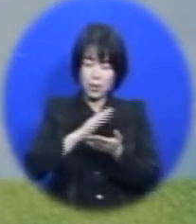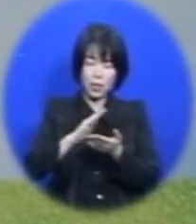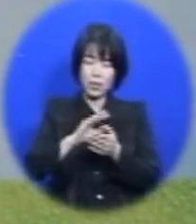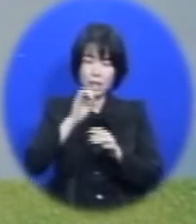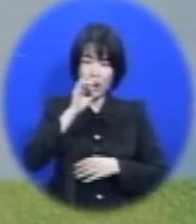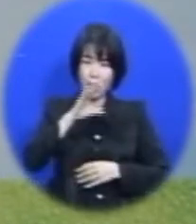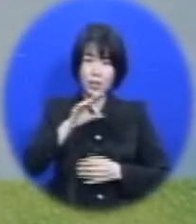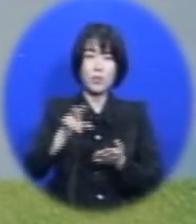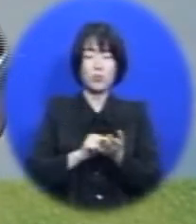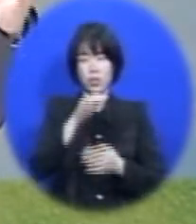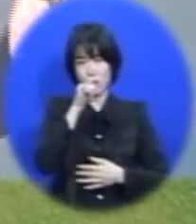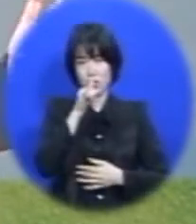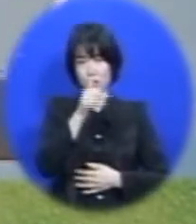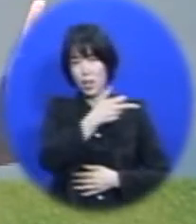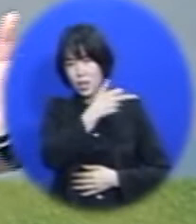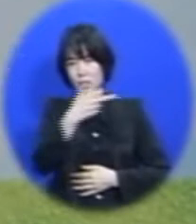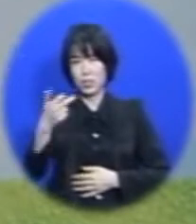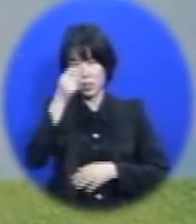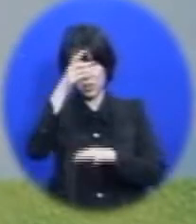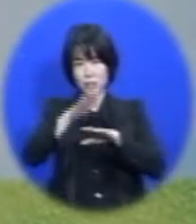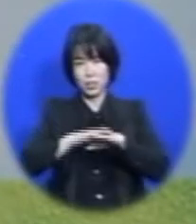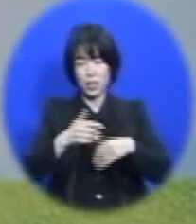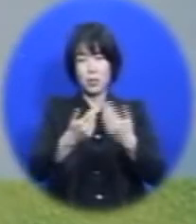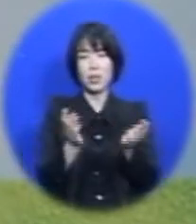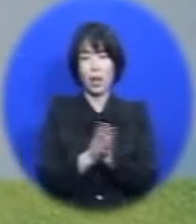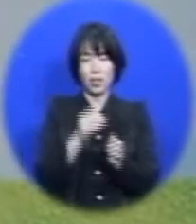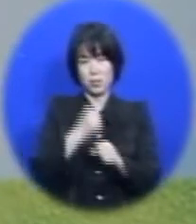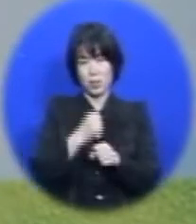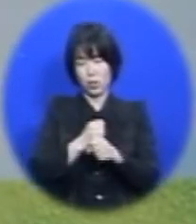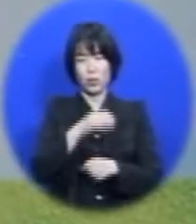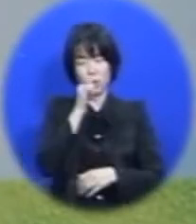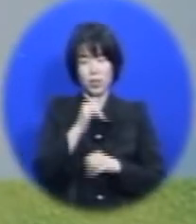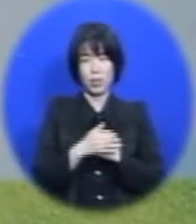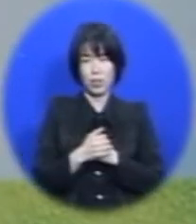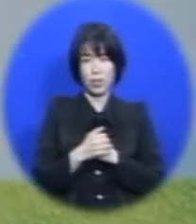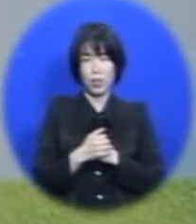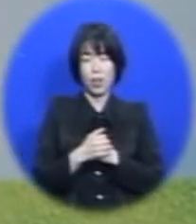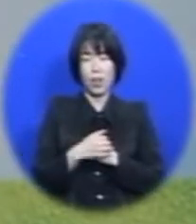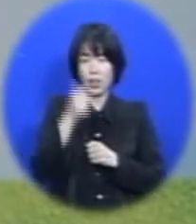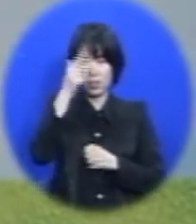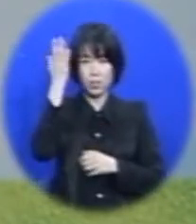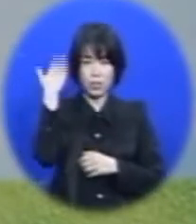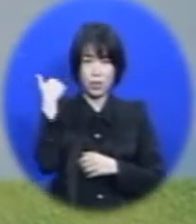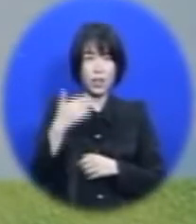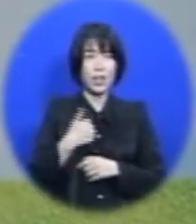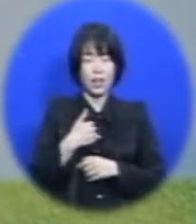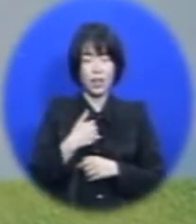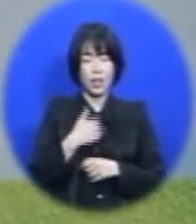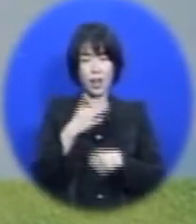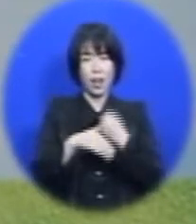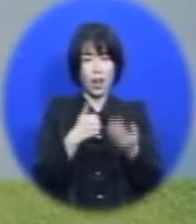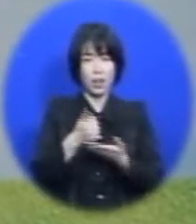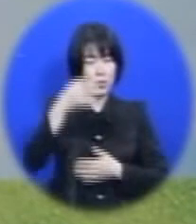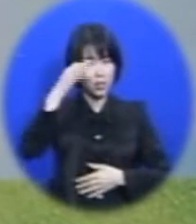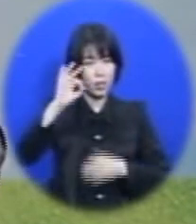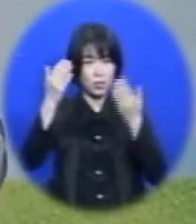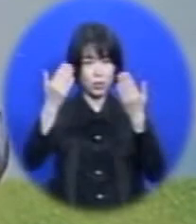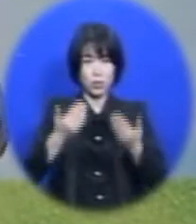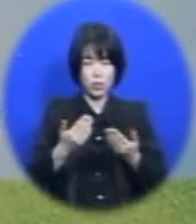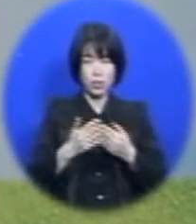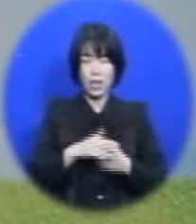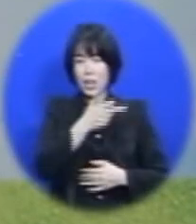있었습니다. 그것은 큰 예배당을 짓고 있다는 겁니다. 이 교회가. 그동안 하나님께서 저에게 깨우쳐 주신 것은